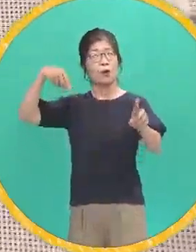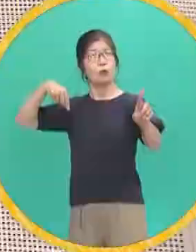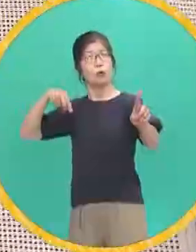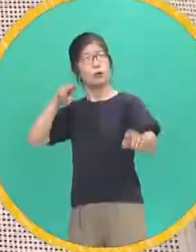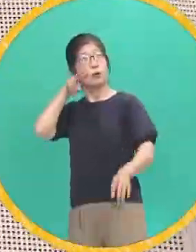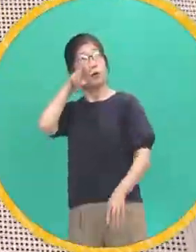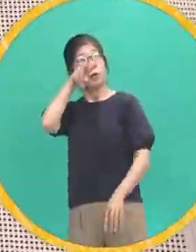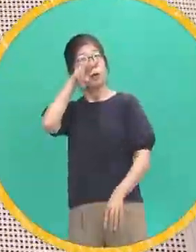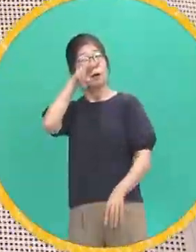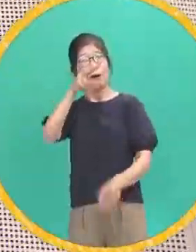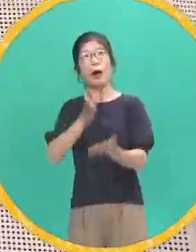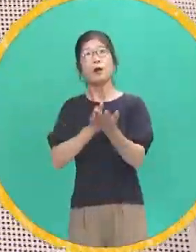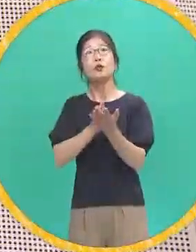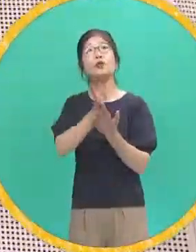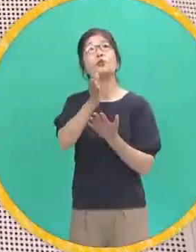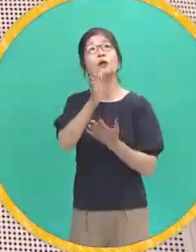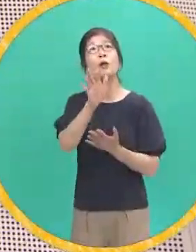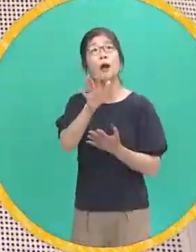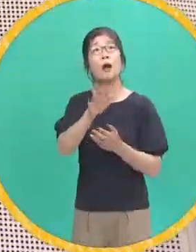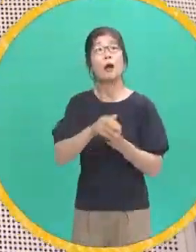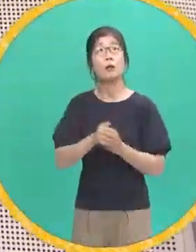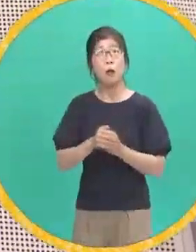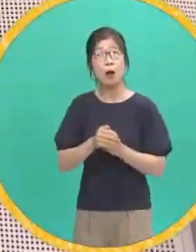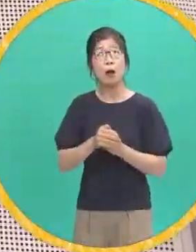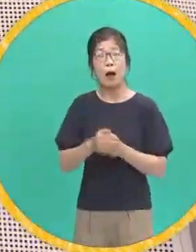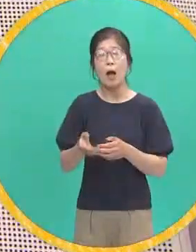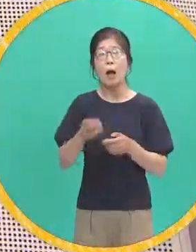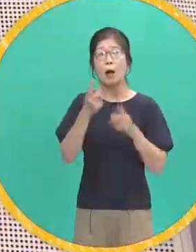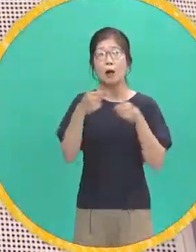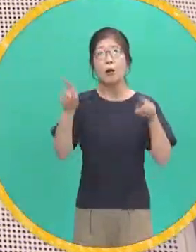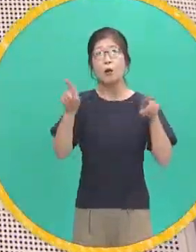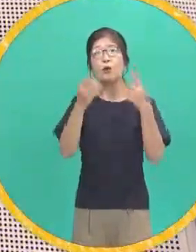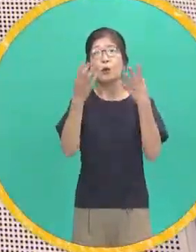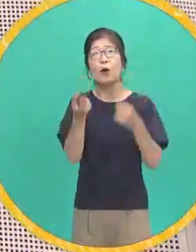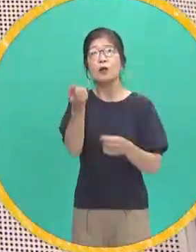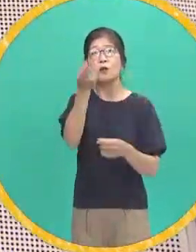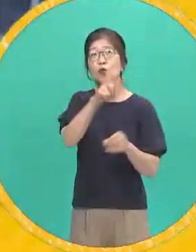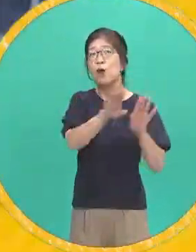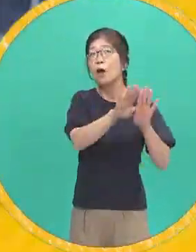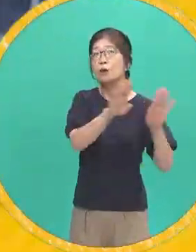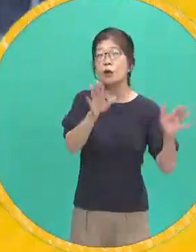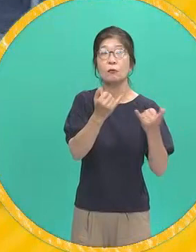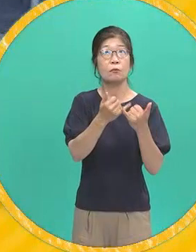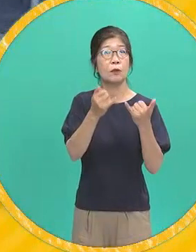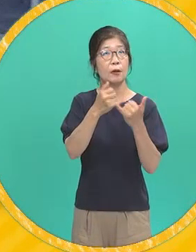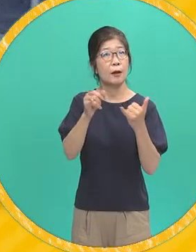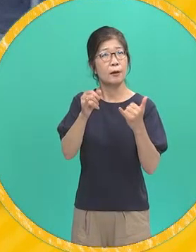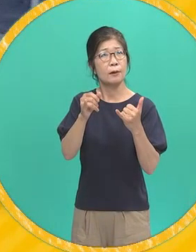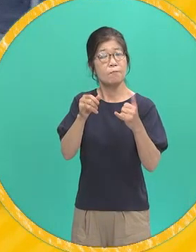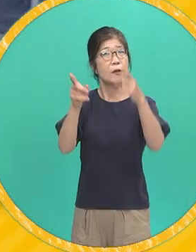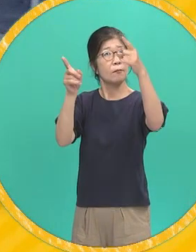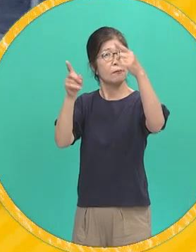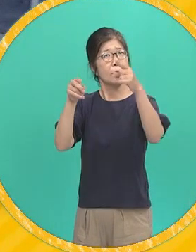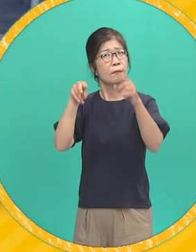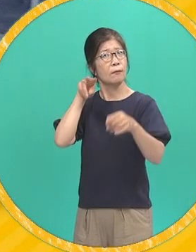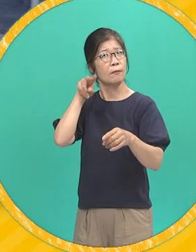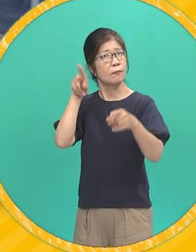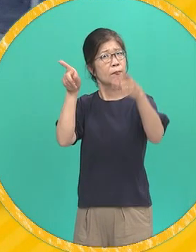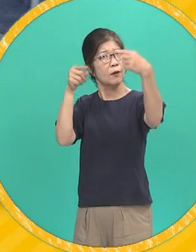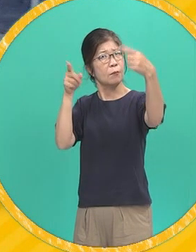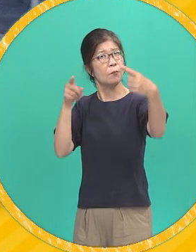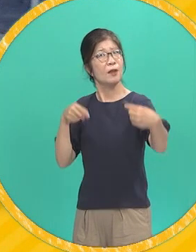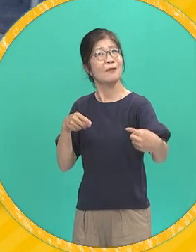出発するようだとか次の曲に進みますよだとかそういった